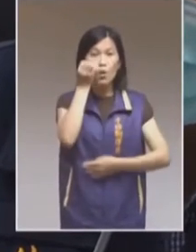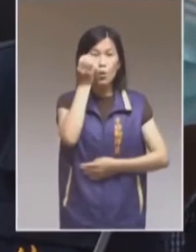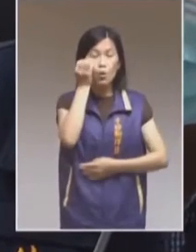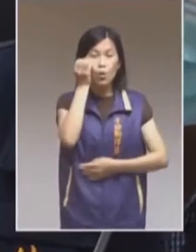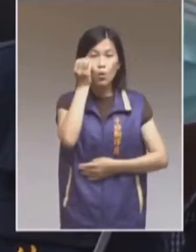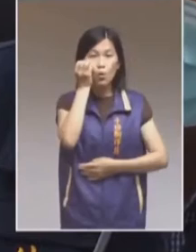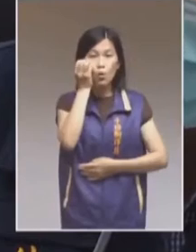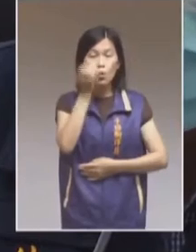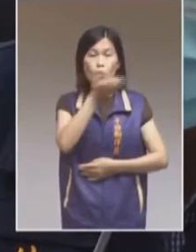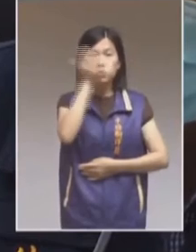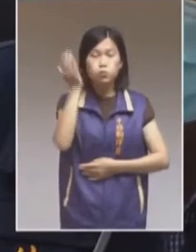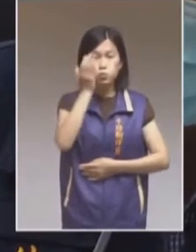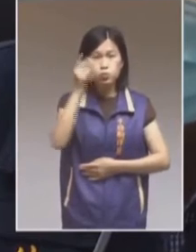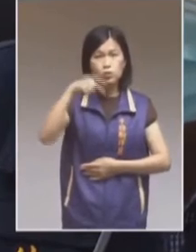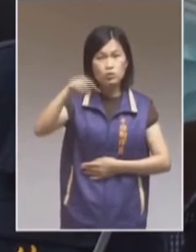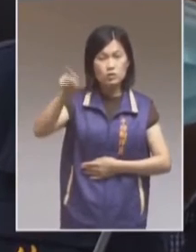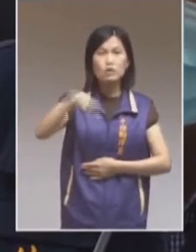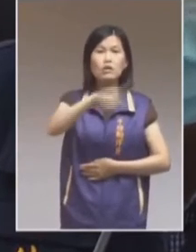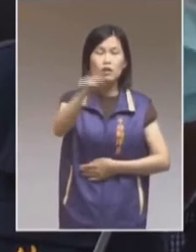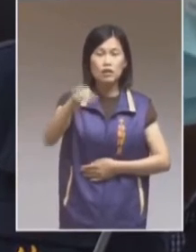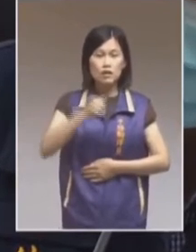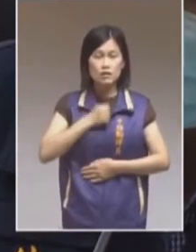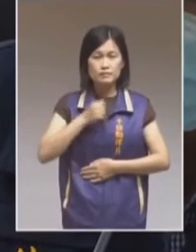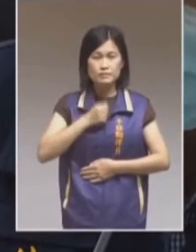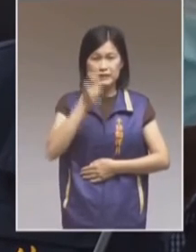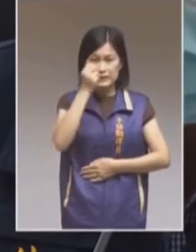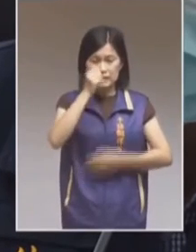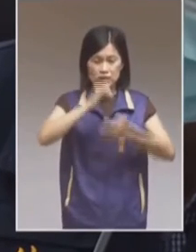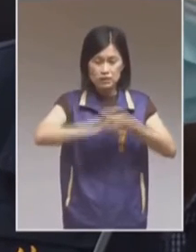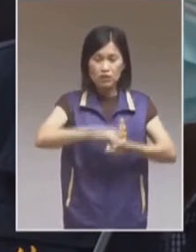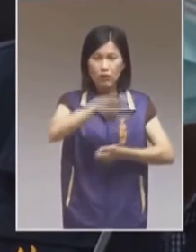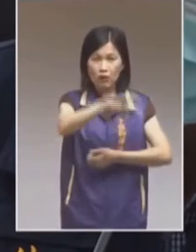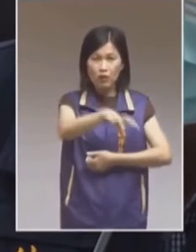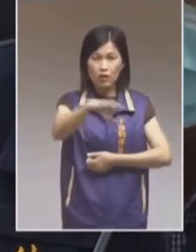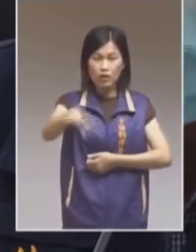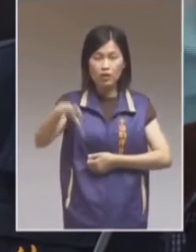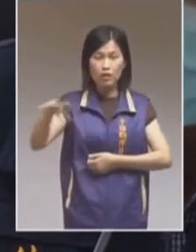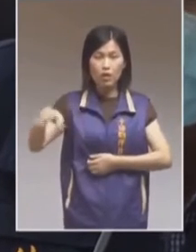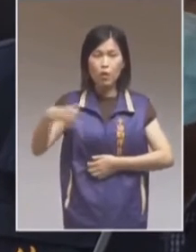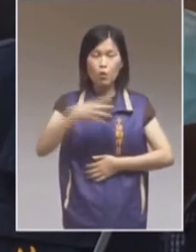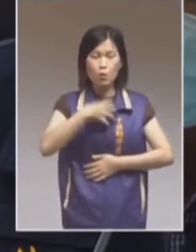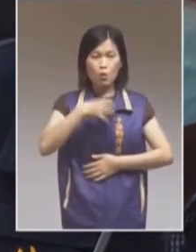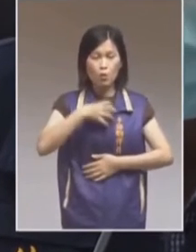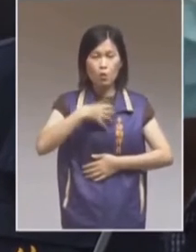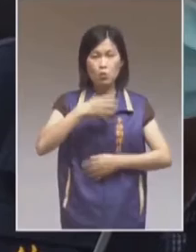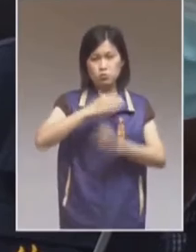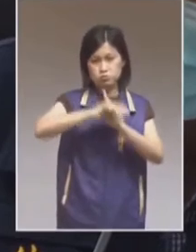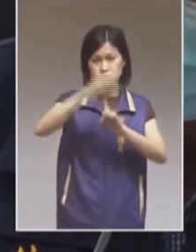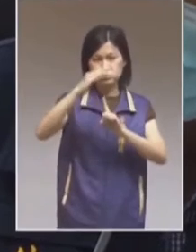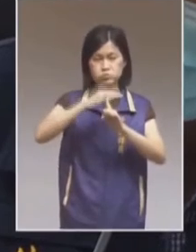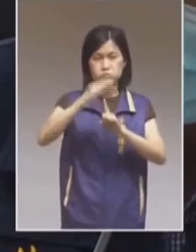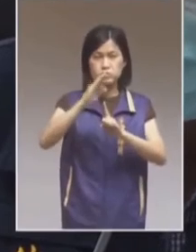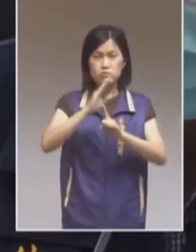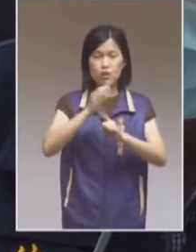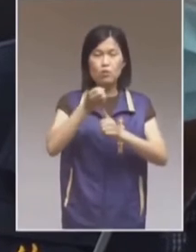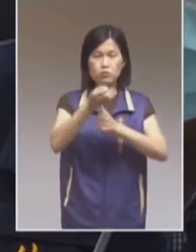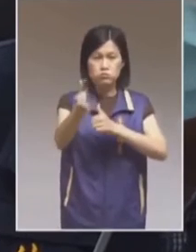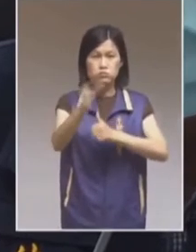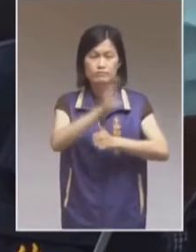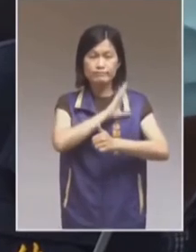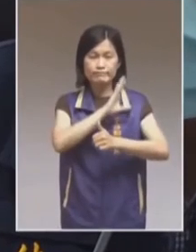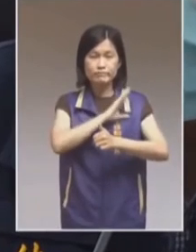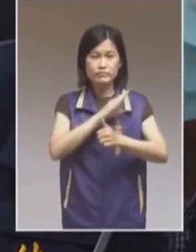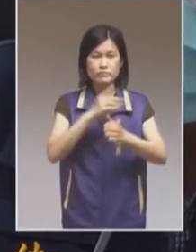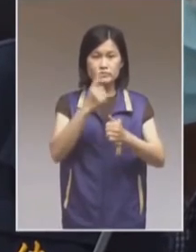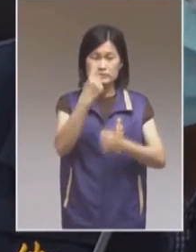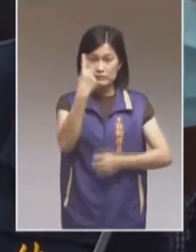去，那基本上我们都知道花莲在特定的场域基本上的感染风险相当的高，他也因而染疫。那一